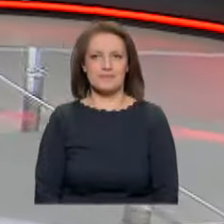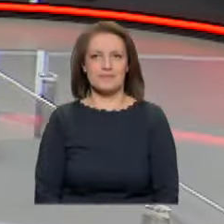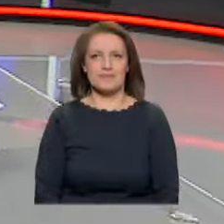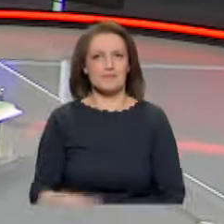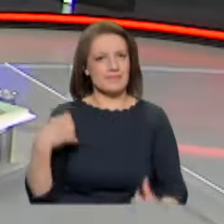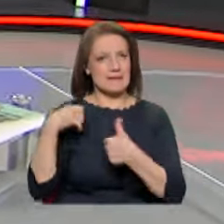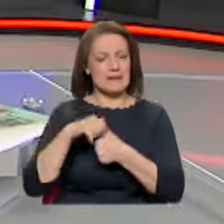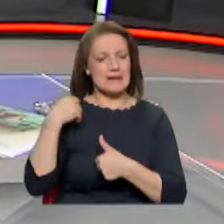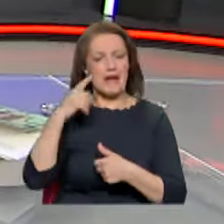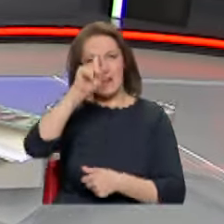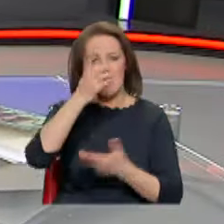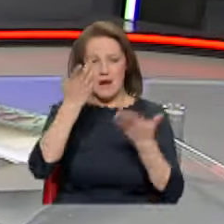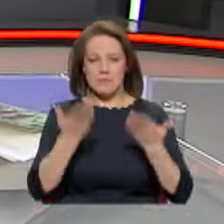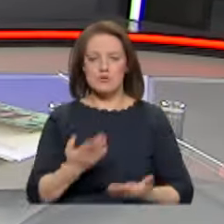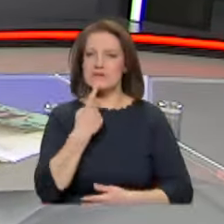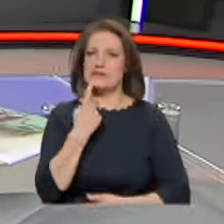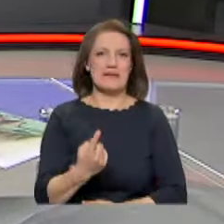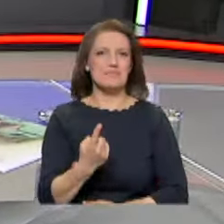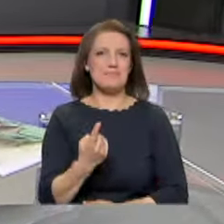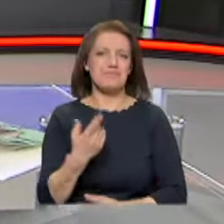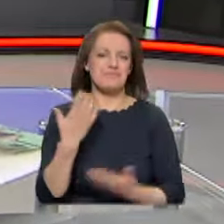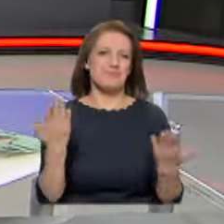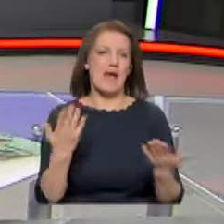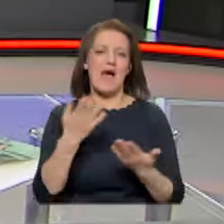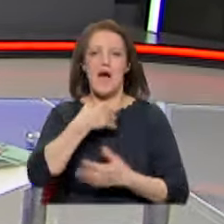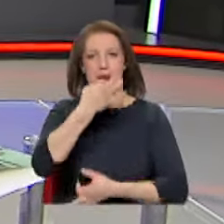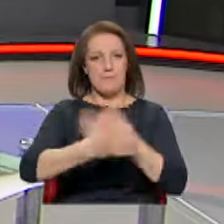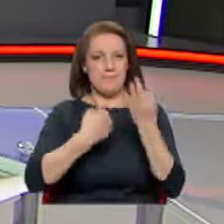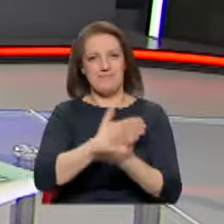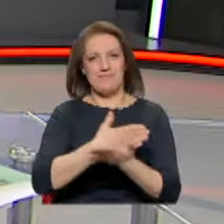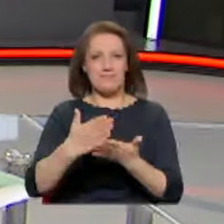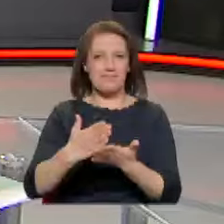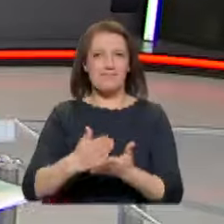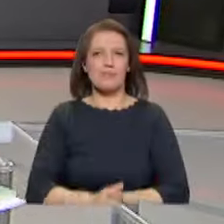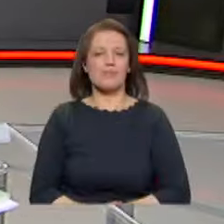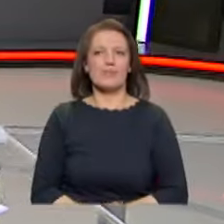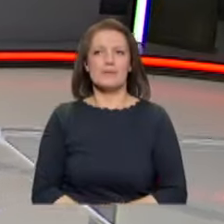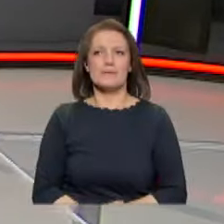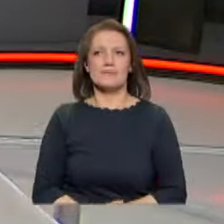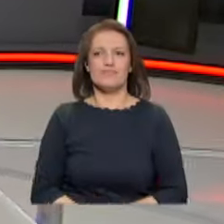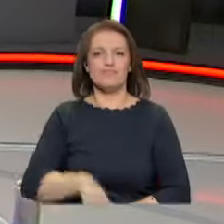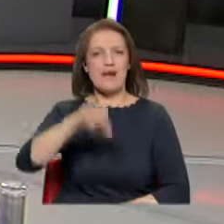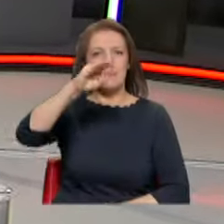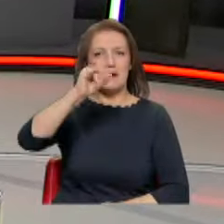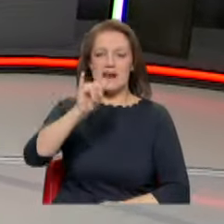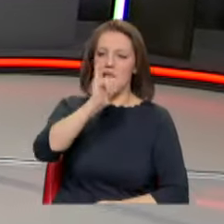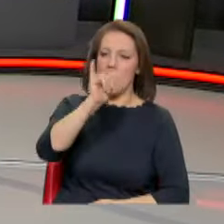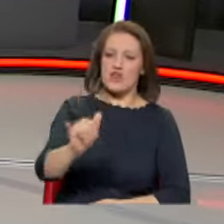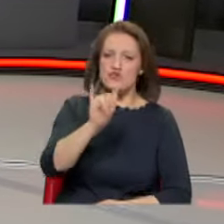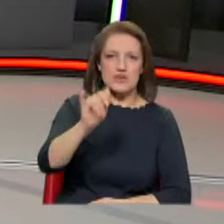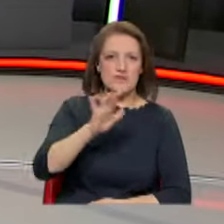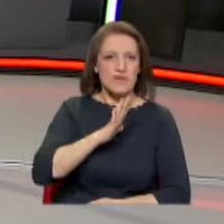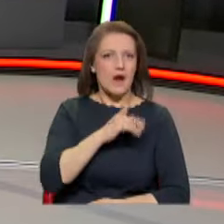Efendim yine Allah kabul etsin diyelim ve haberlerimize devam edelim. AK Parti'ye bir eleştiri